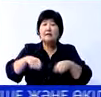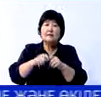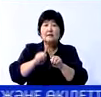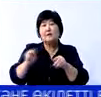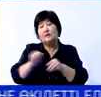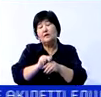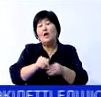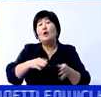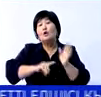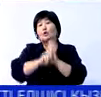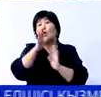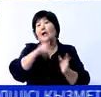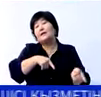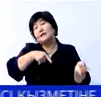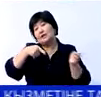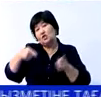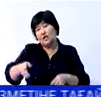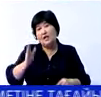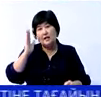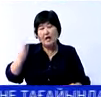уақыты кейінге шегерілді.